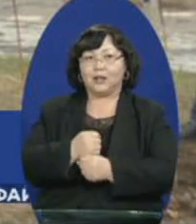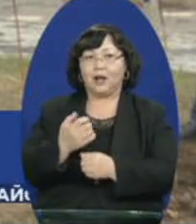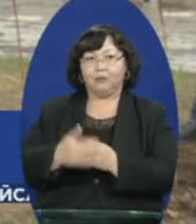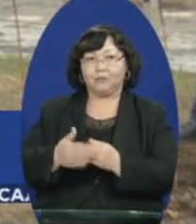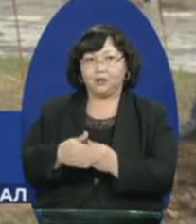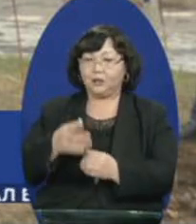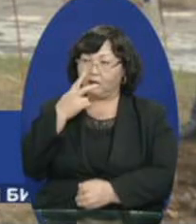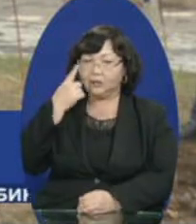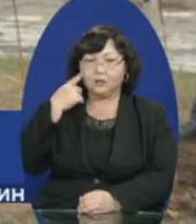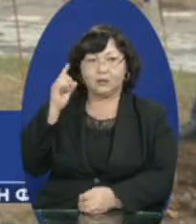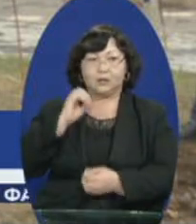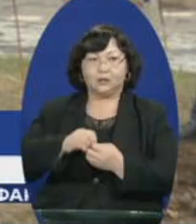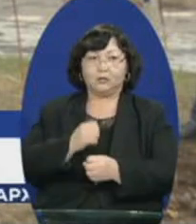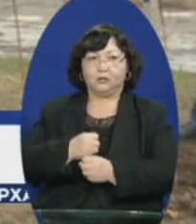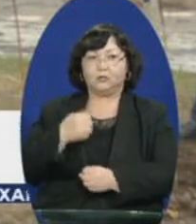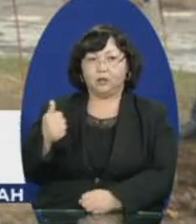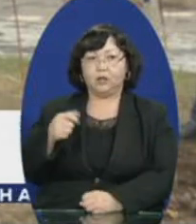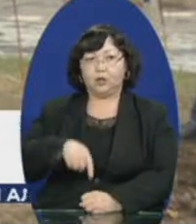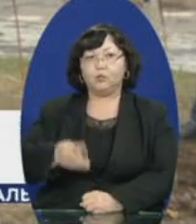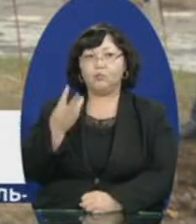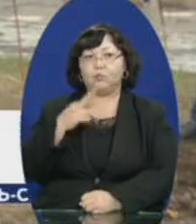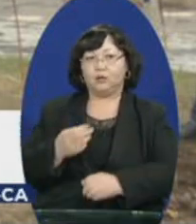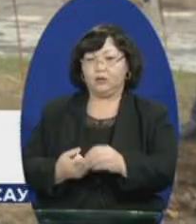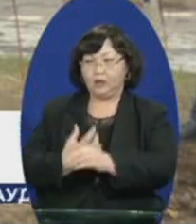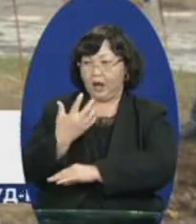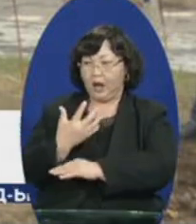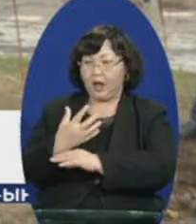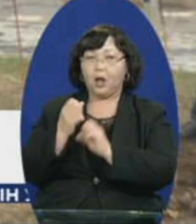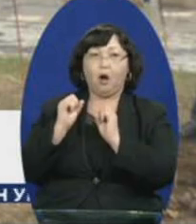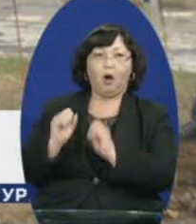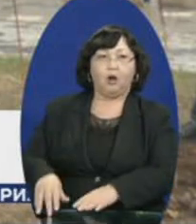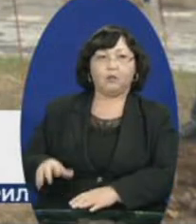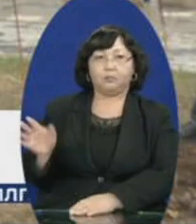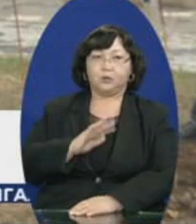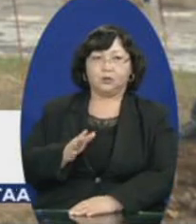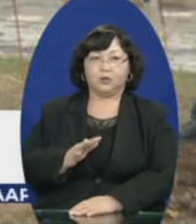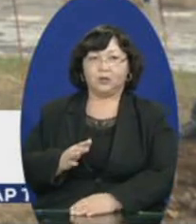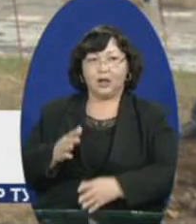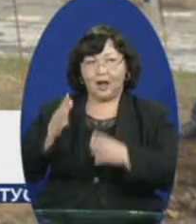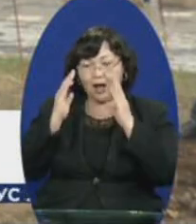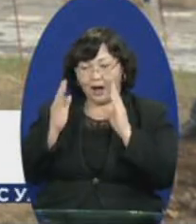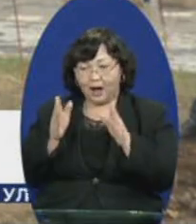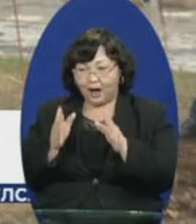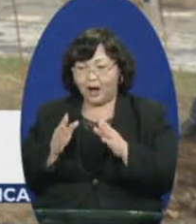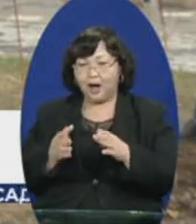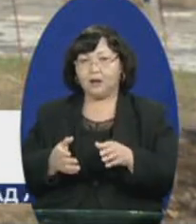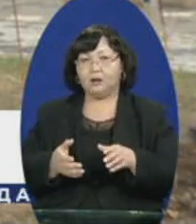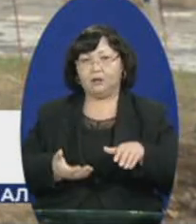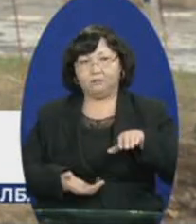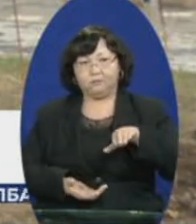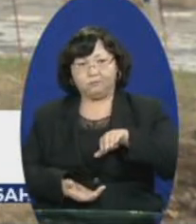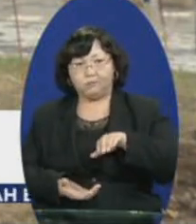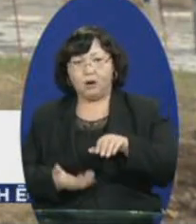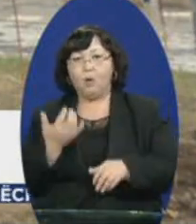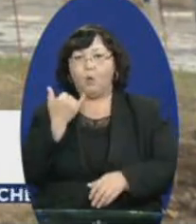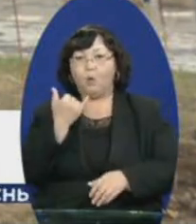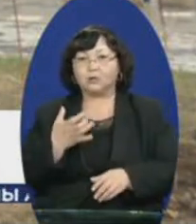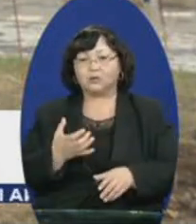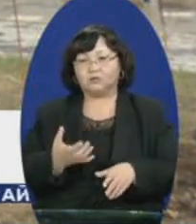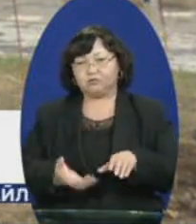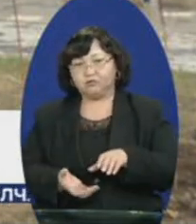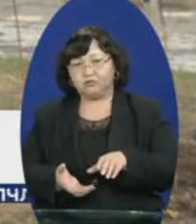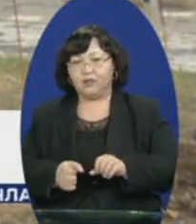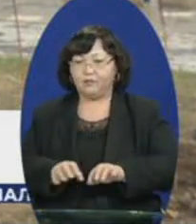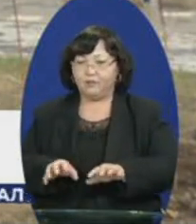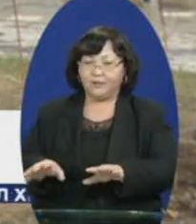бид бодож байна. Тэг хамгийн гол нь тухайн модоо тариад орхих биш, арчилж ургуулах, хамгаалах тал дээр нь бас одоо ач холбогдол өгөөрэй